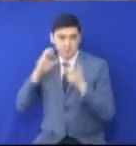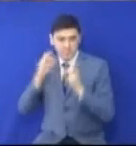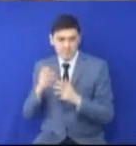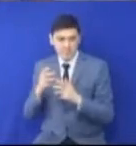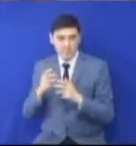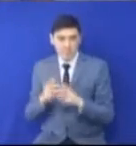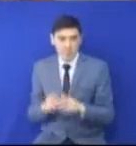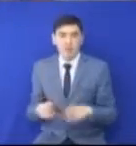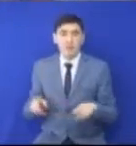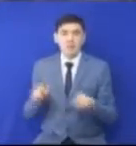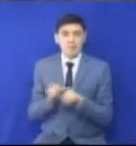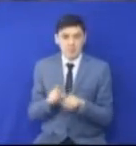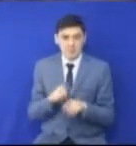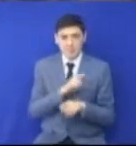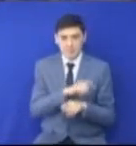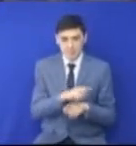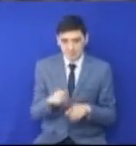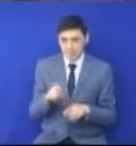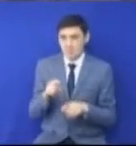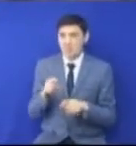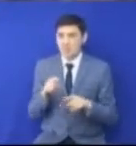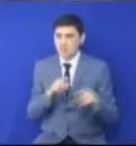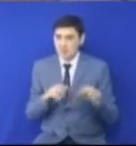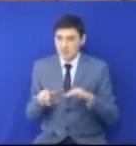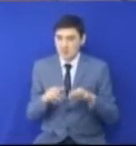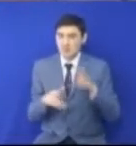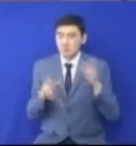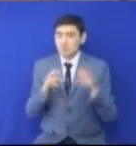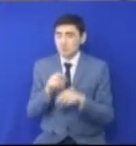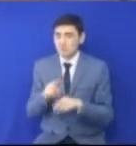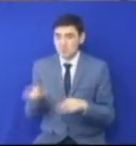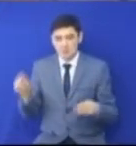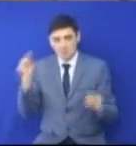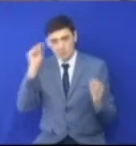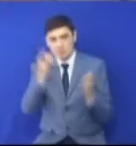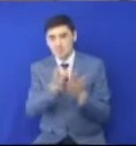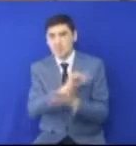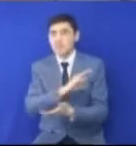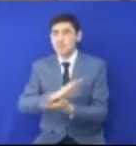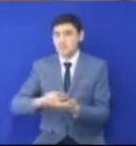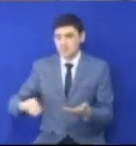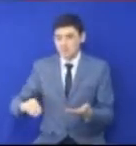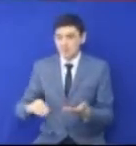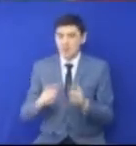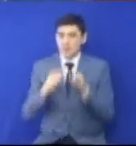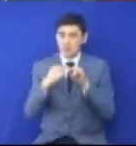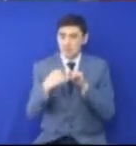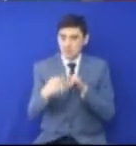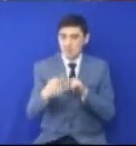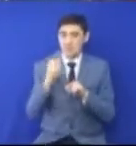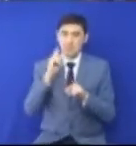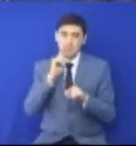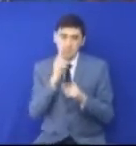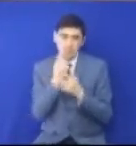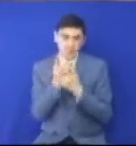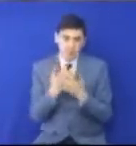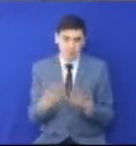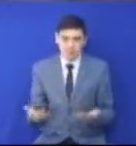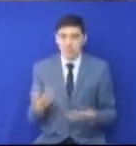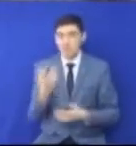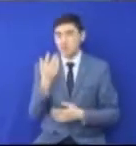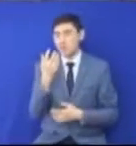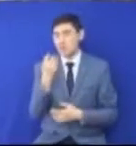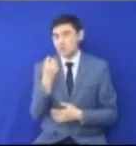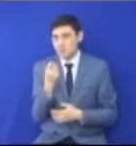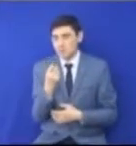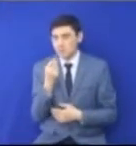ұрпаққа үлгі өнеге дейді қатысушылар. Шара барысында бүлдіршіндерге дәмді тәтті қойылған дастархан жайылып, ойыншықтар табысталды.